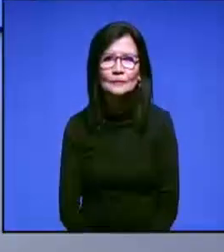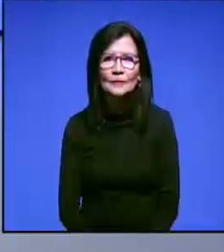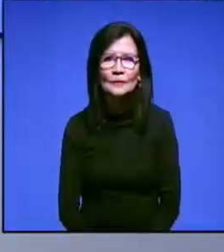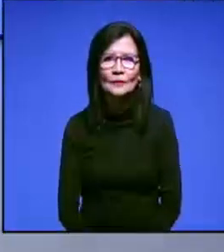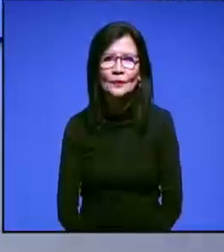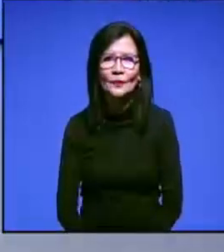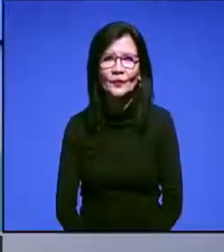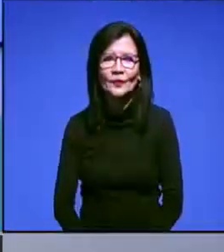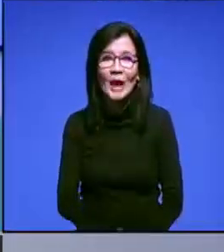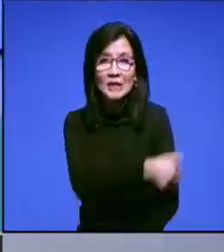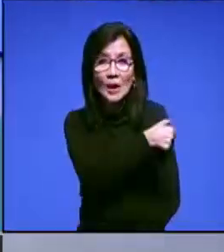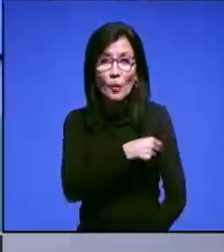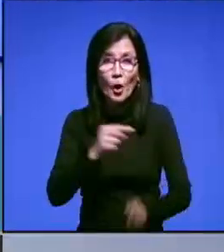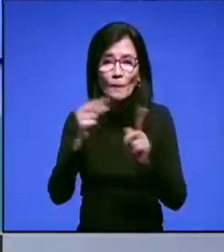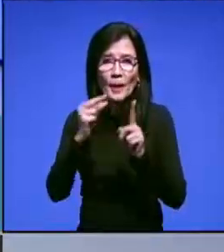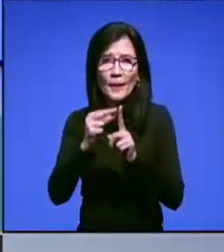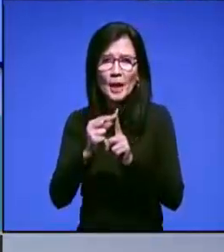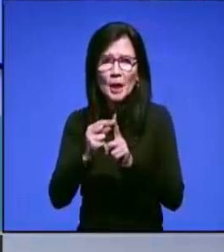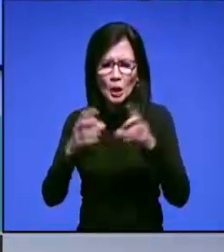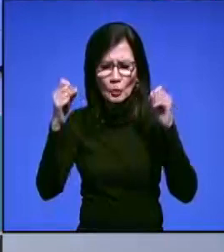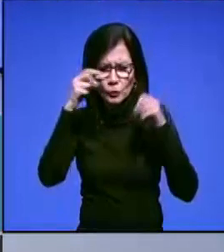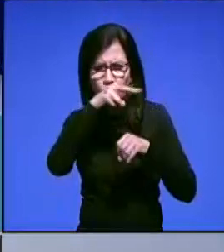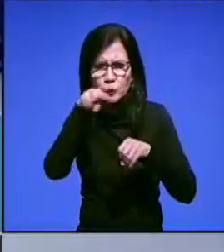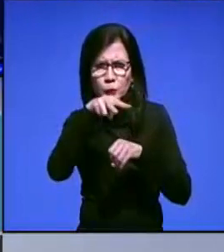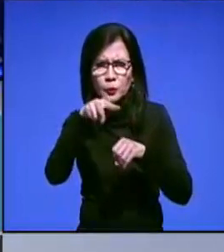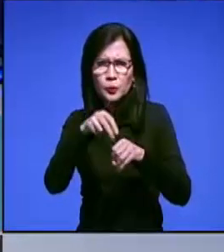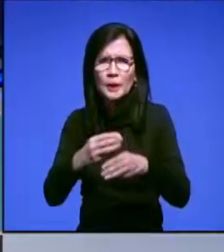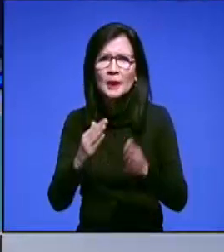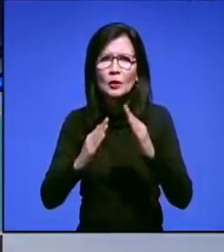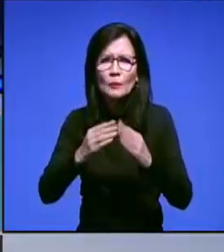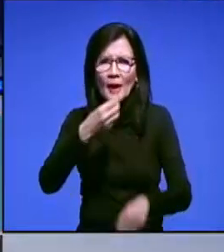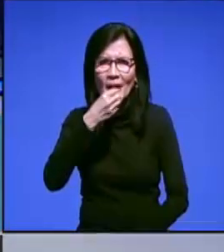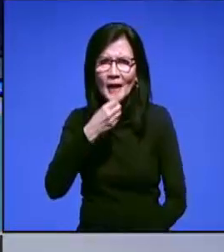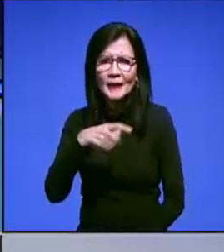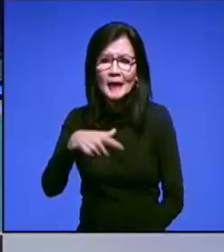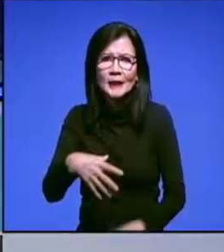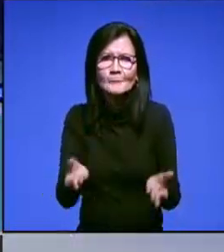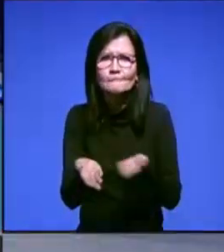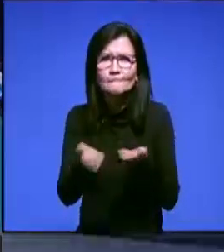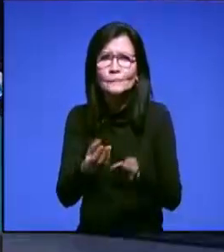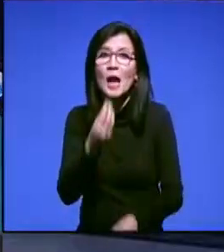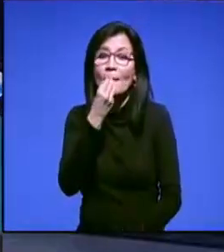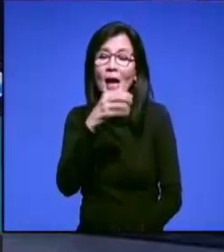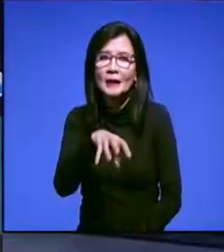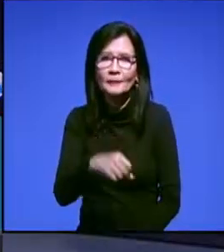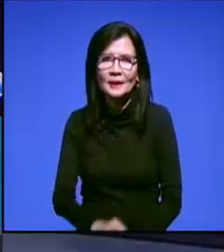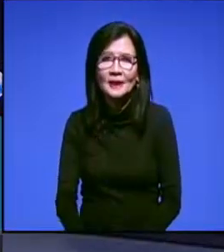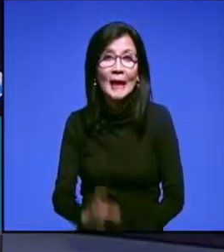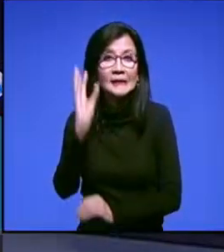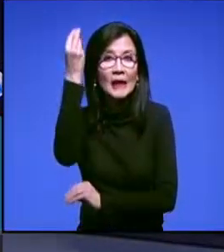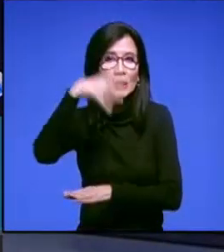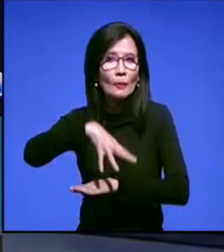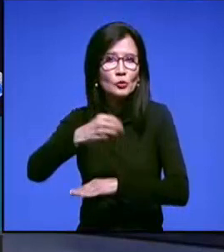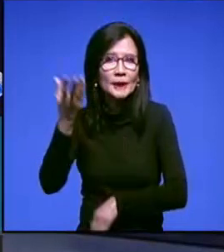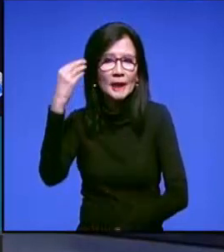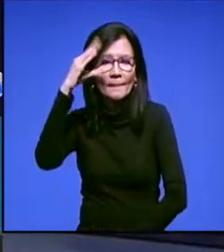Satpol PP DKI Jakarta kembali merazia warung makan yang menyediakan fasilitas makan di tempat. Di kawasan Cempaka Putih, Jakarta Pusat, pagi